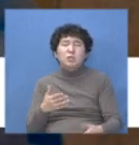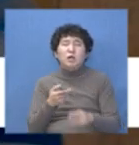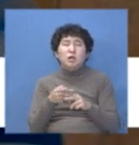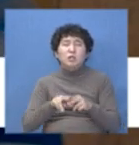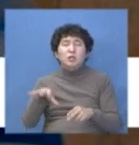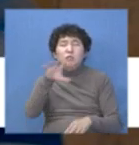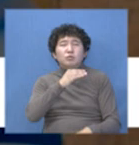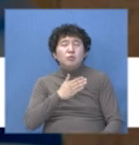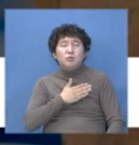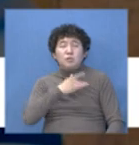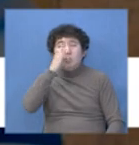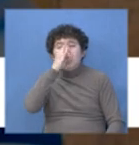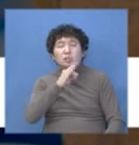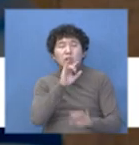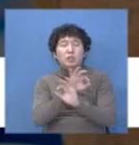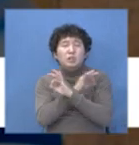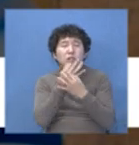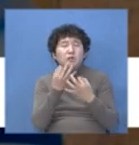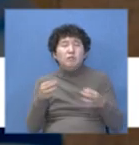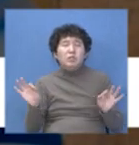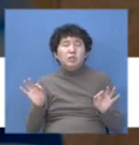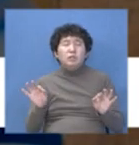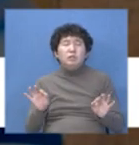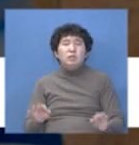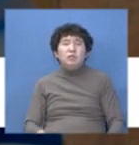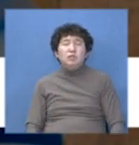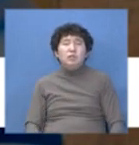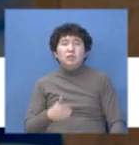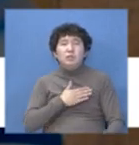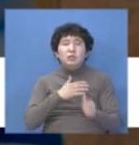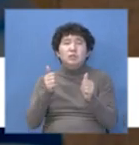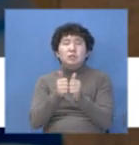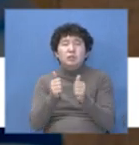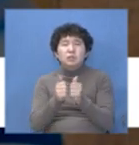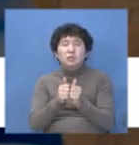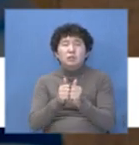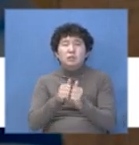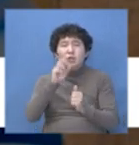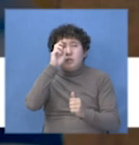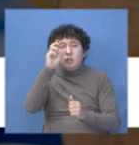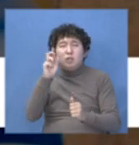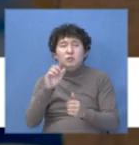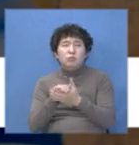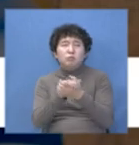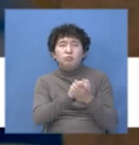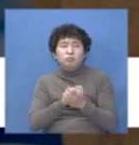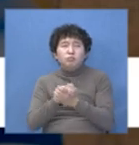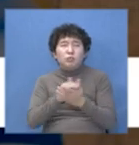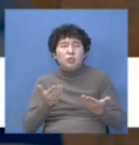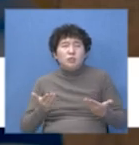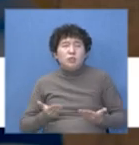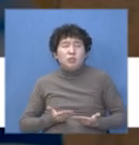Қазақстанның тәуелсіздігіне, біздің Қазақстанның тұрақты болуына, біздің көршілерімізбен бір-біріміз тату-тәтті тұруына, мен ойлаймын,